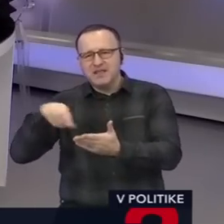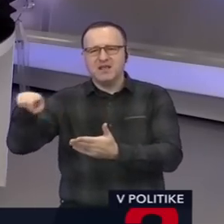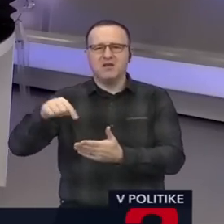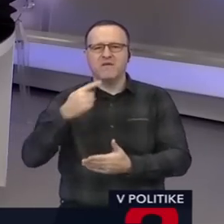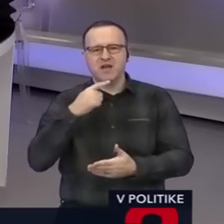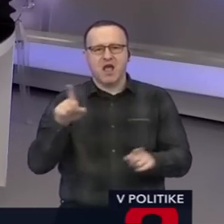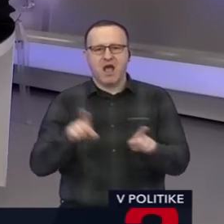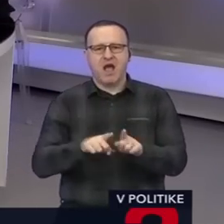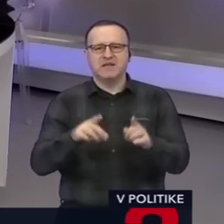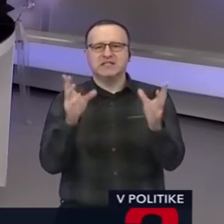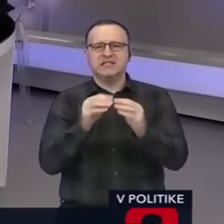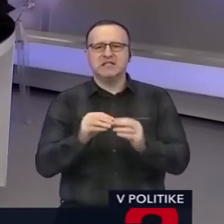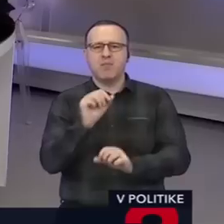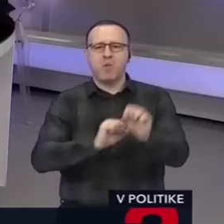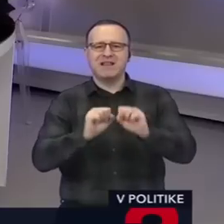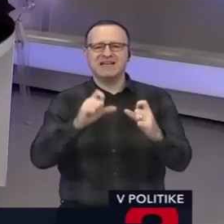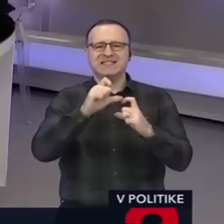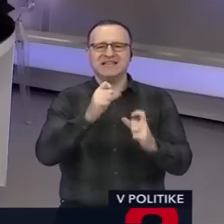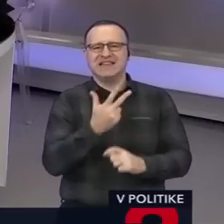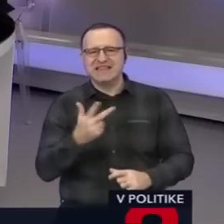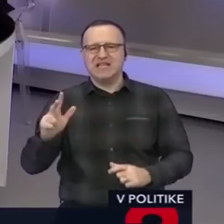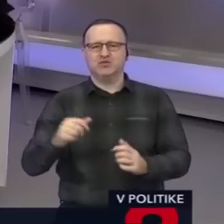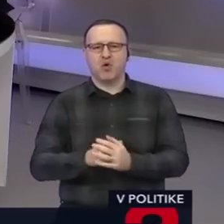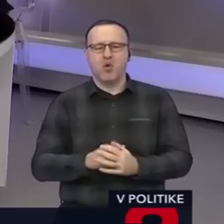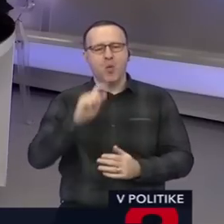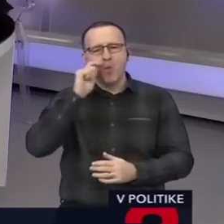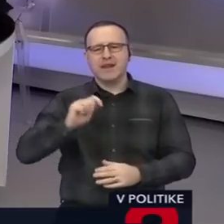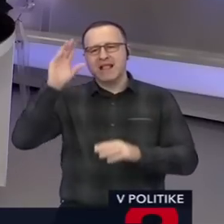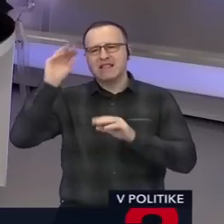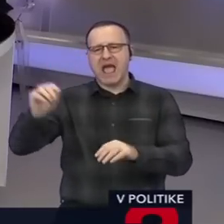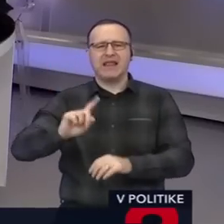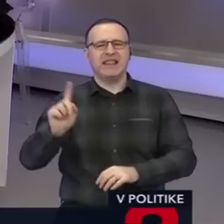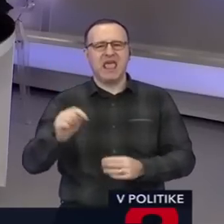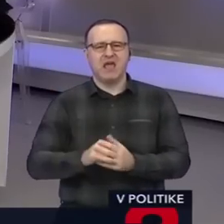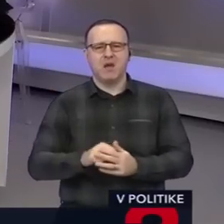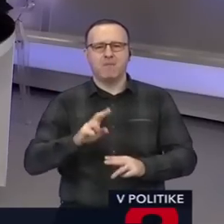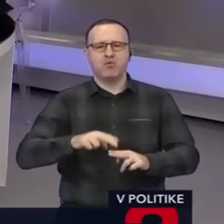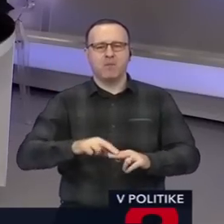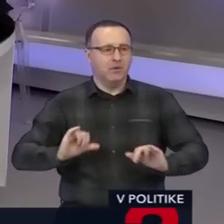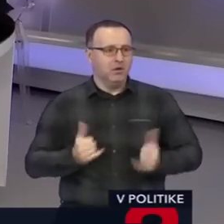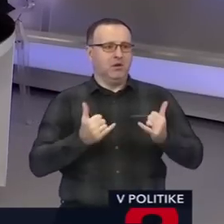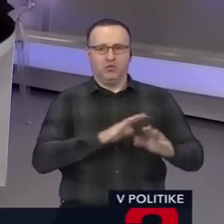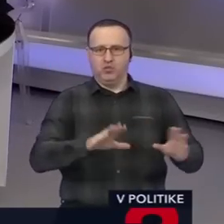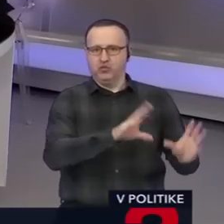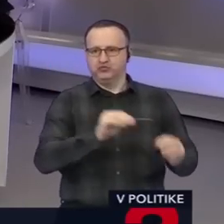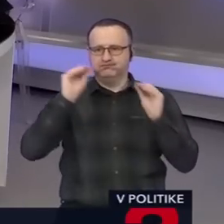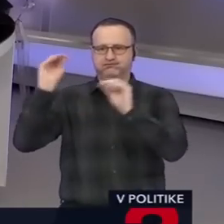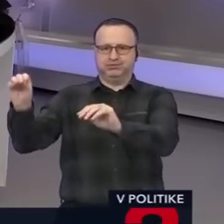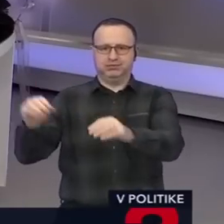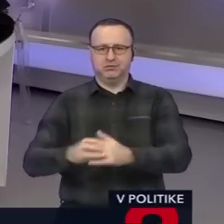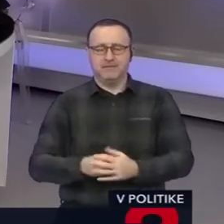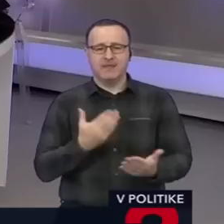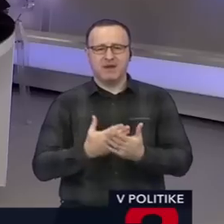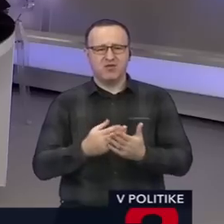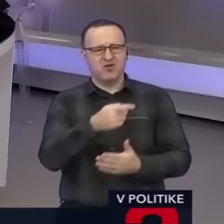systéme S-300, o ktorom ste hovorili, že nie, na Ukrajinu nepôjde a jedného dňa sa tam zrazu ocitol. Čiže preto vám neveria, evidentne